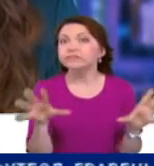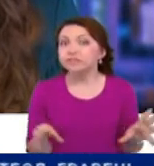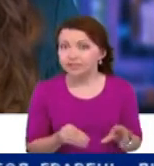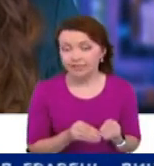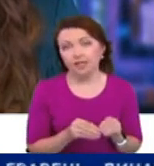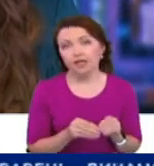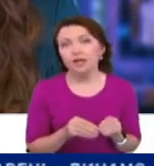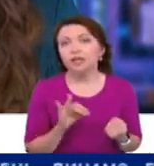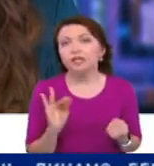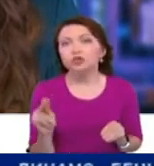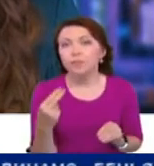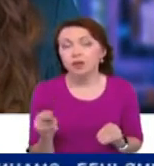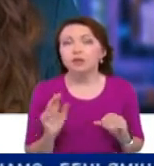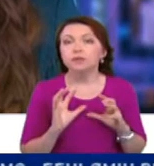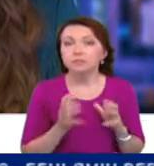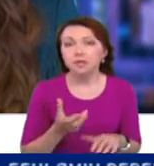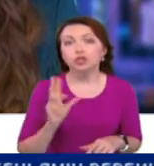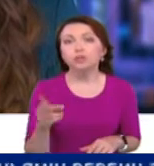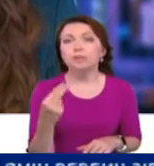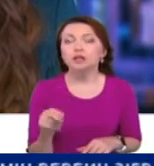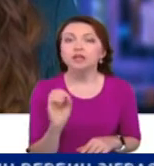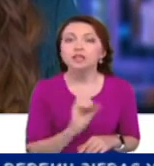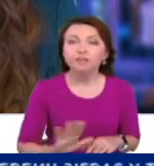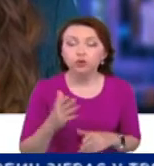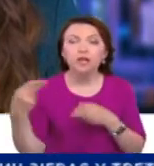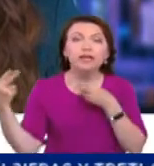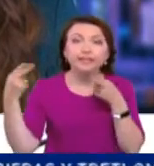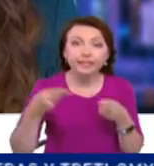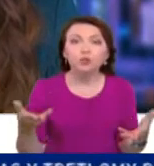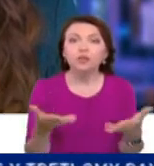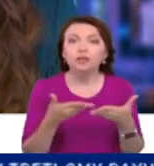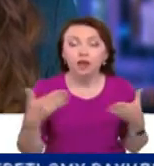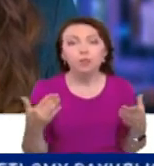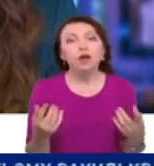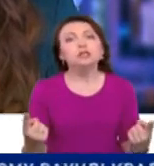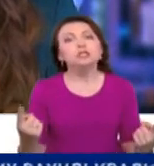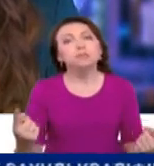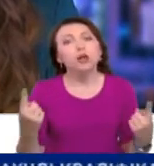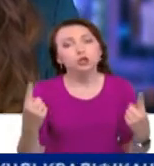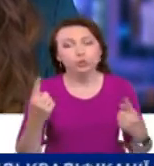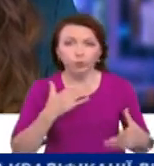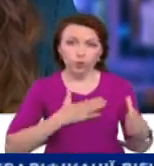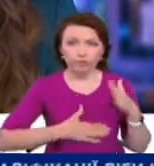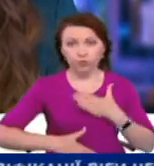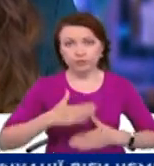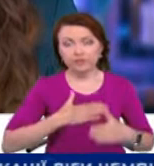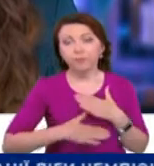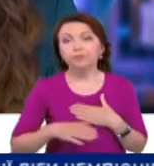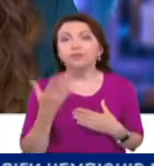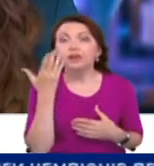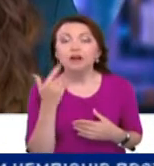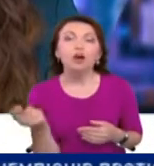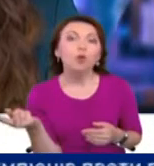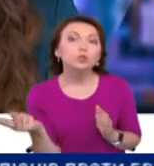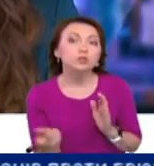и на чемпионат мира, на чемпионат Европы едут к нам с большим удовольствием. И когда